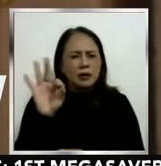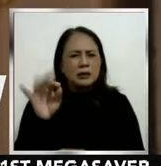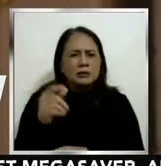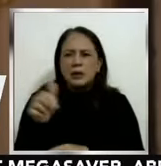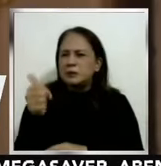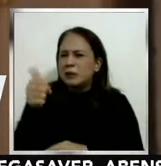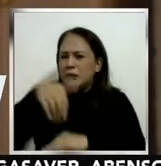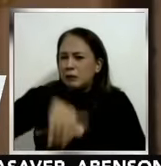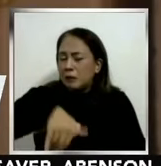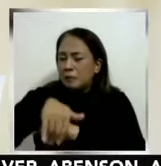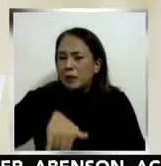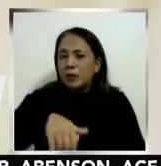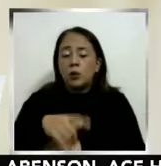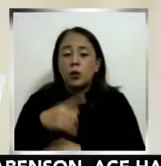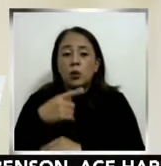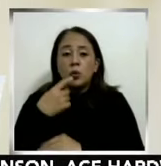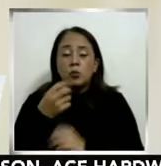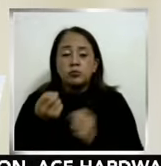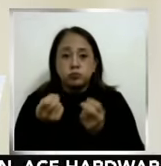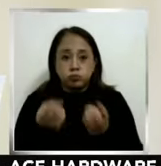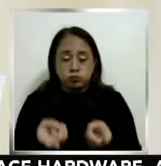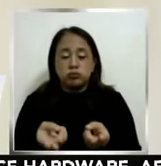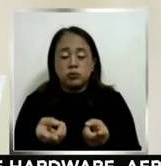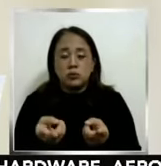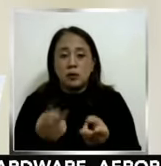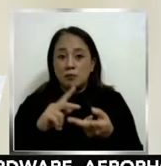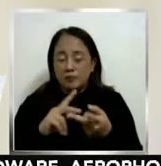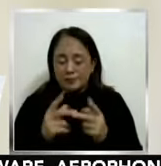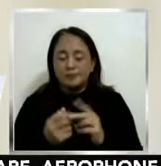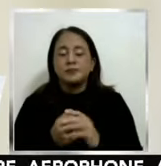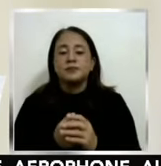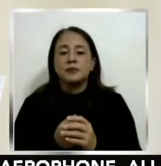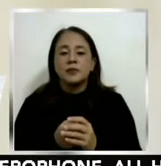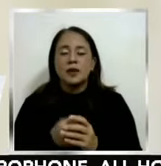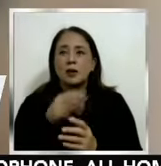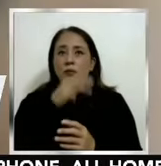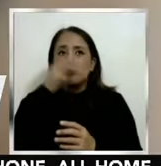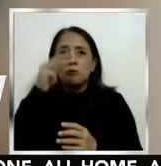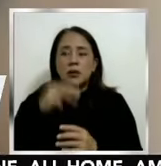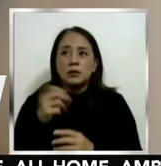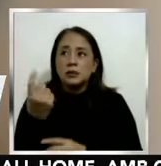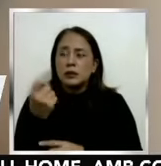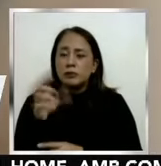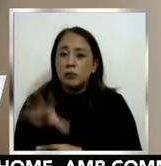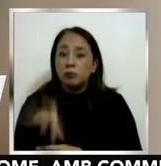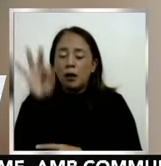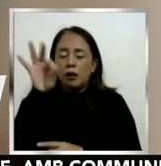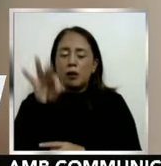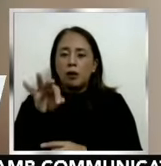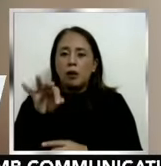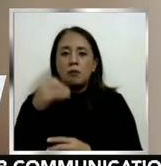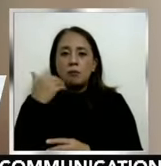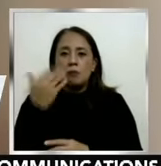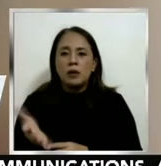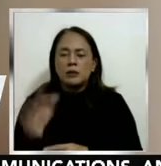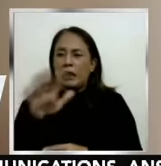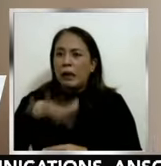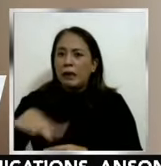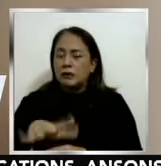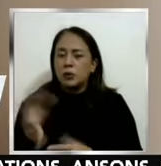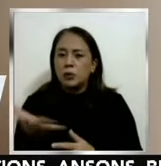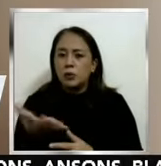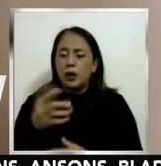yung kanyang ka-live-in partner. Kinabukasan, March 11, natagpo ang patay si Ralph Matthew sa isang bakanting lote sa Alfonso,